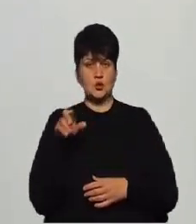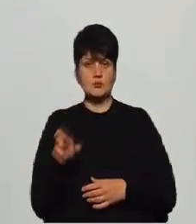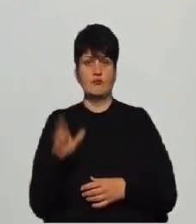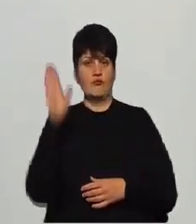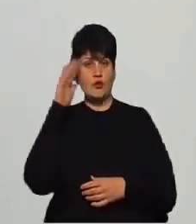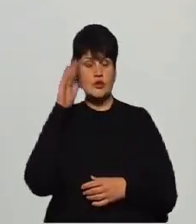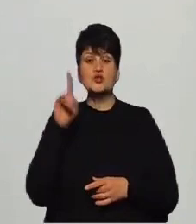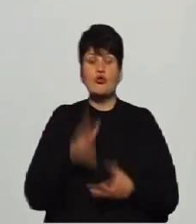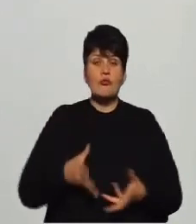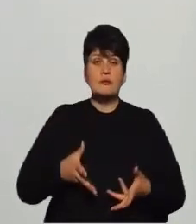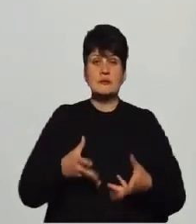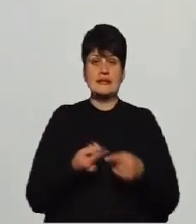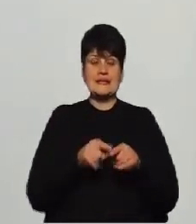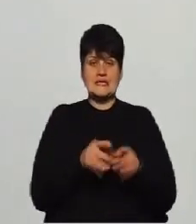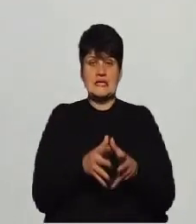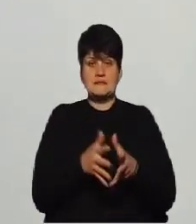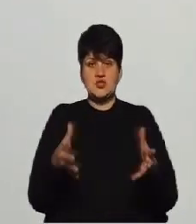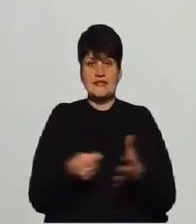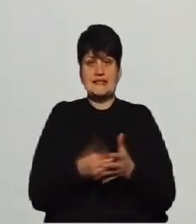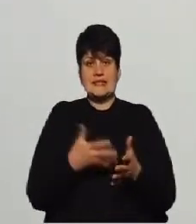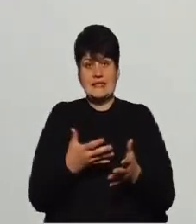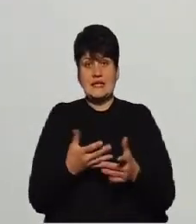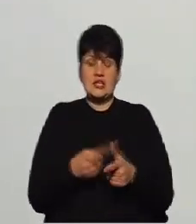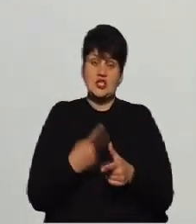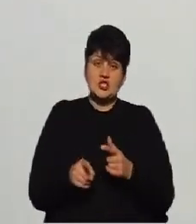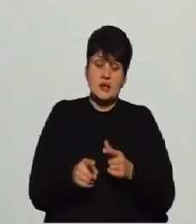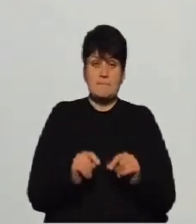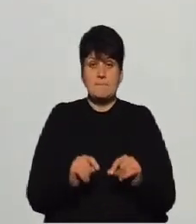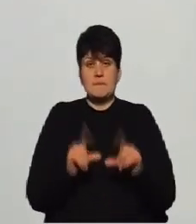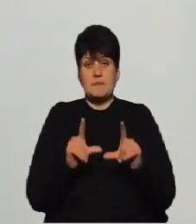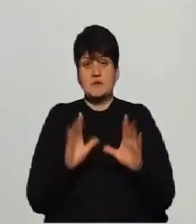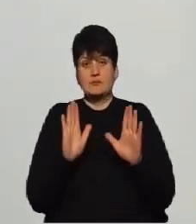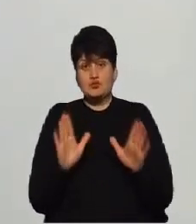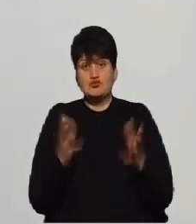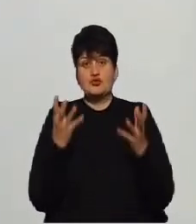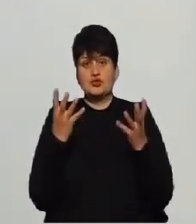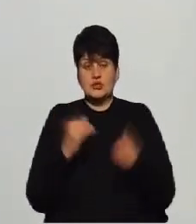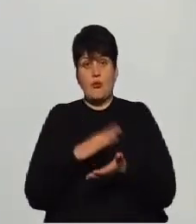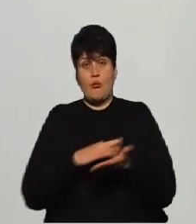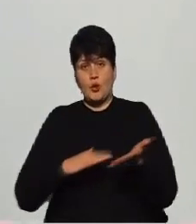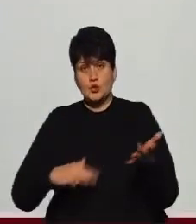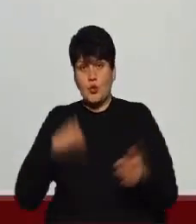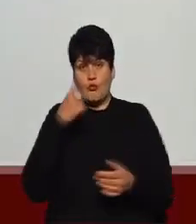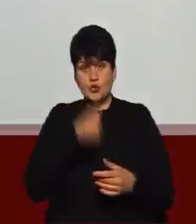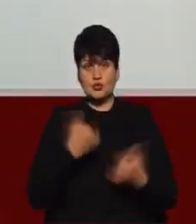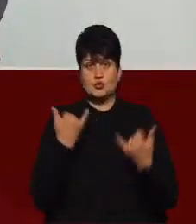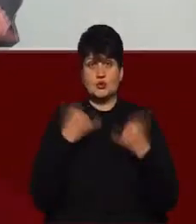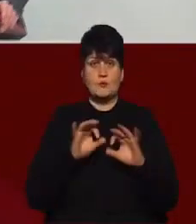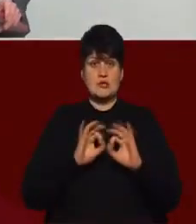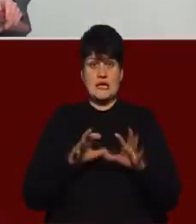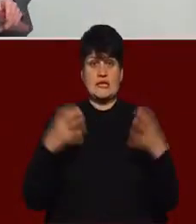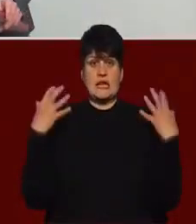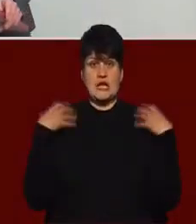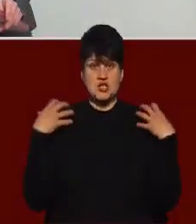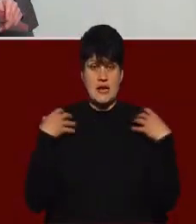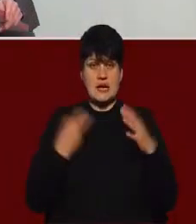вплинуло на таке збільшення ціни та чи підвищуватимуть тарифи ще впродовж року, сьогодні нам розкаже начальник планового